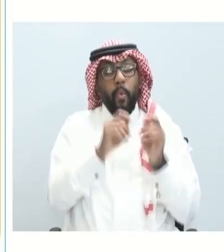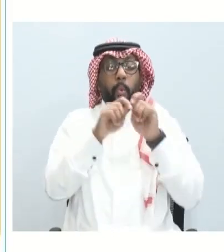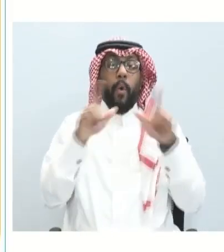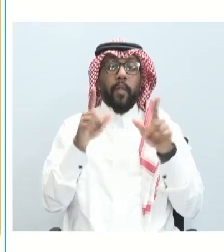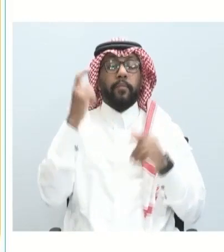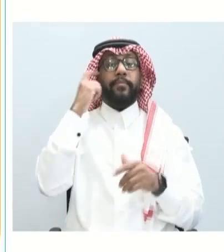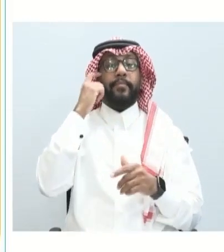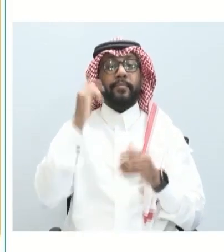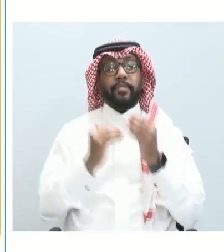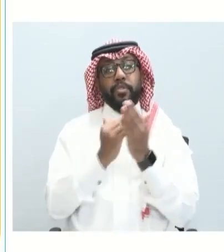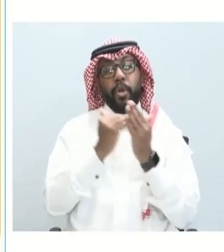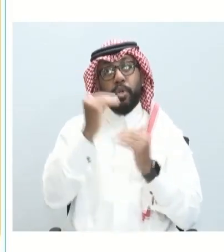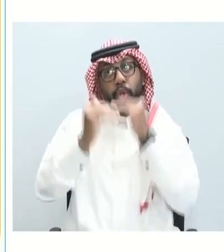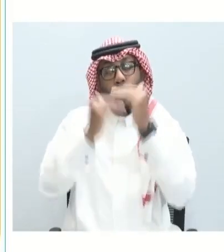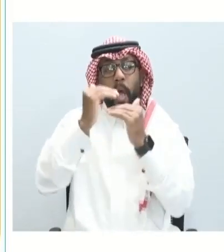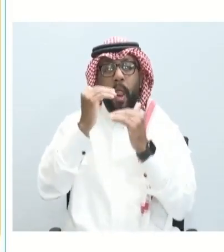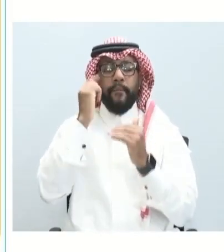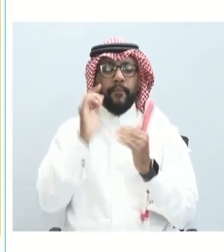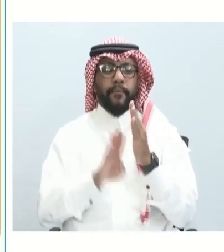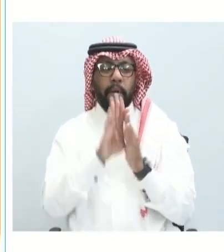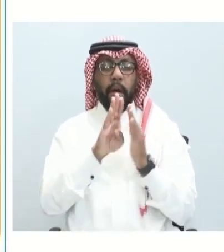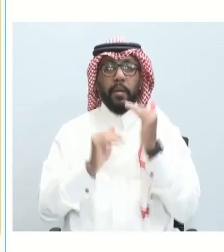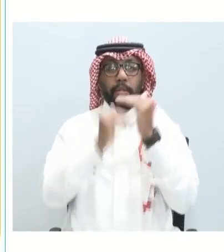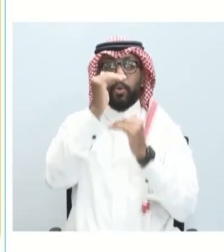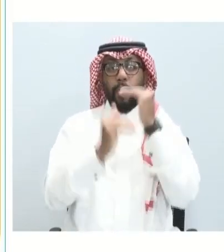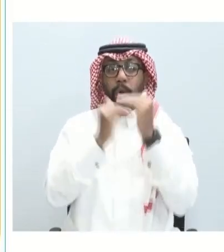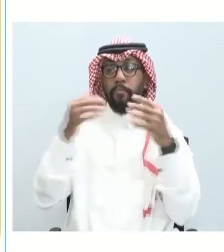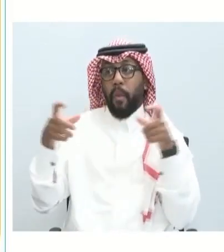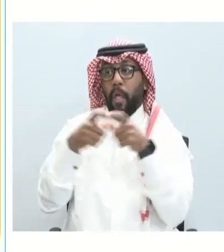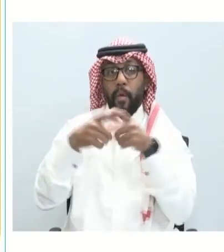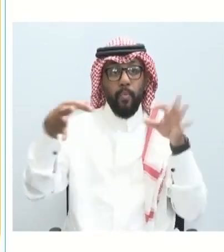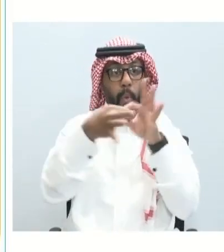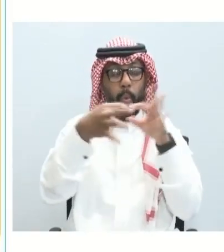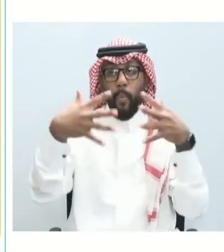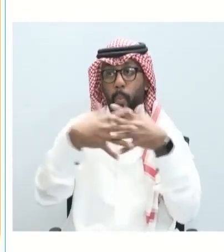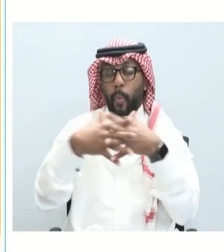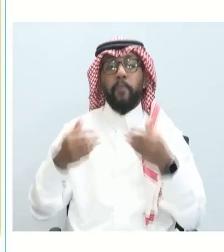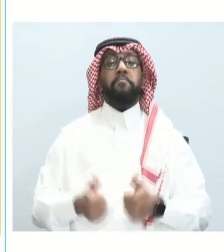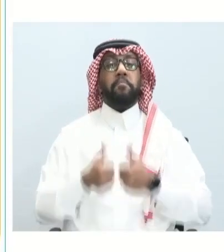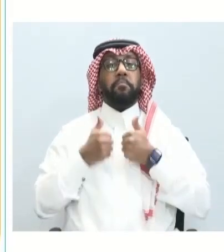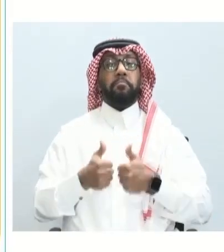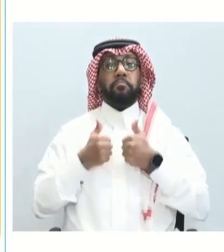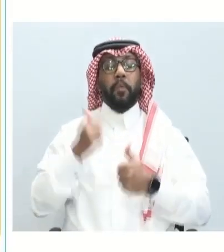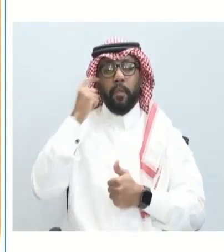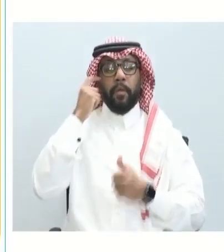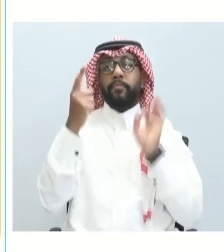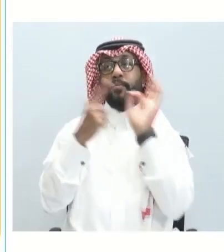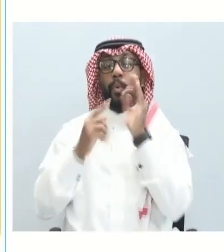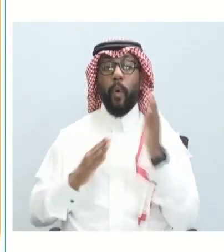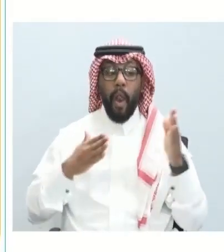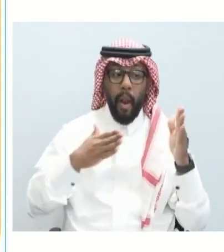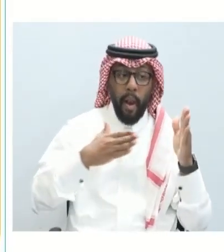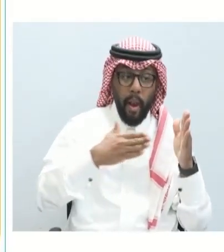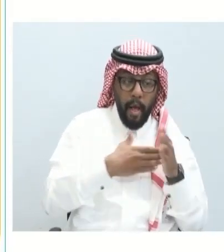ويتطور من خلال البحث عن العلاقات بين الاشياء وربط بعضها ببعض وقلنا يعتمد